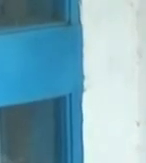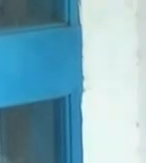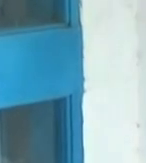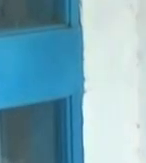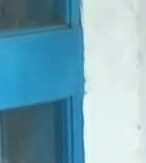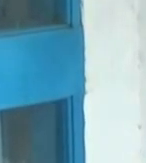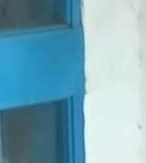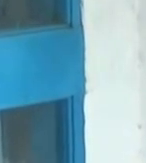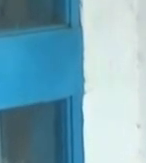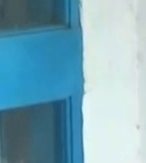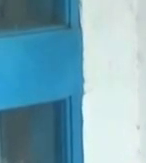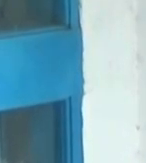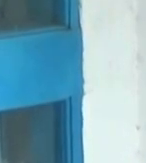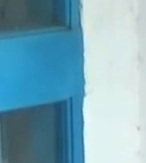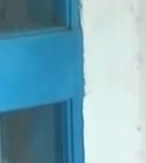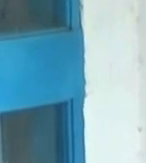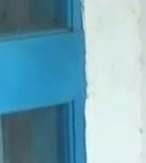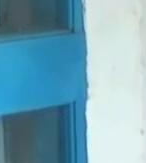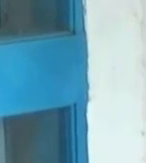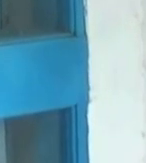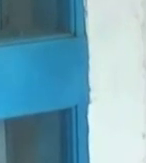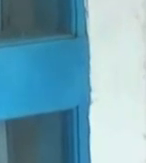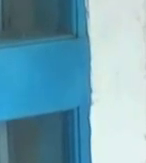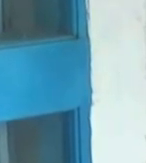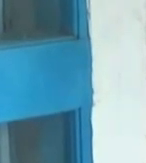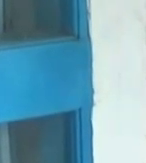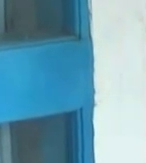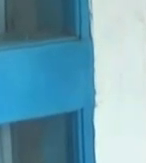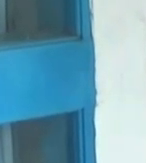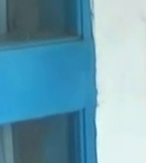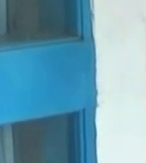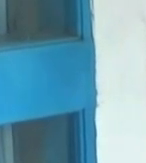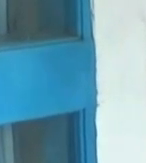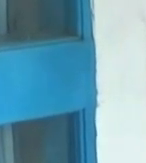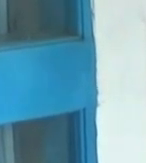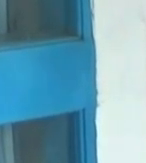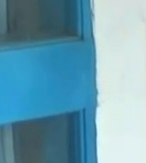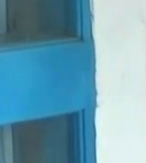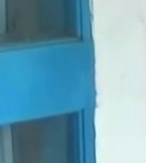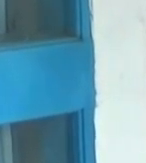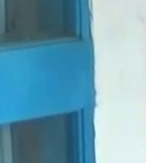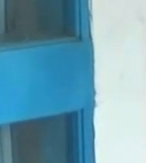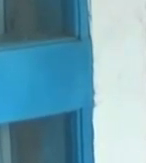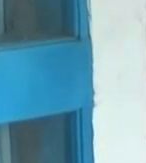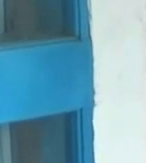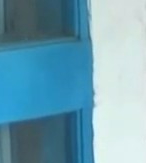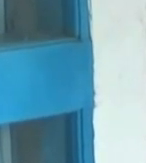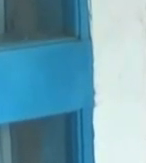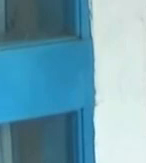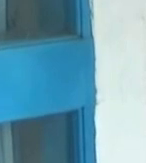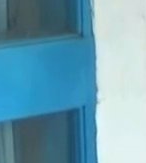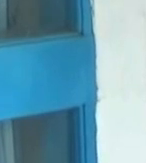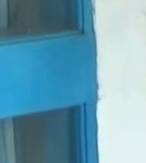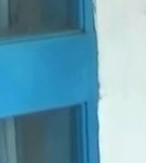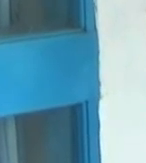ini akibat dari overload yang pertama kelebihan penumpang ditambah lagi barang